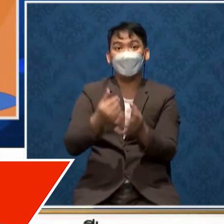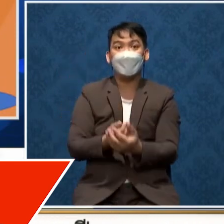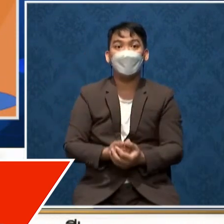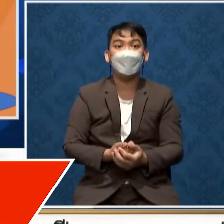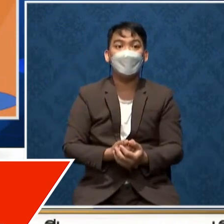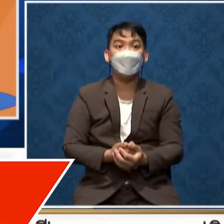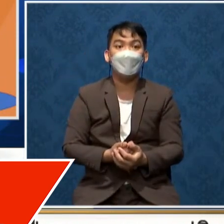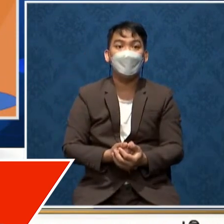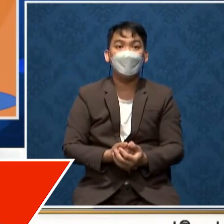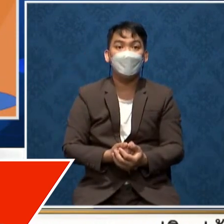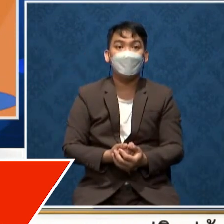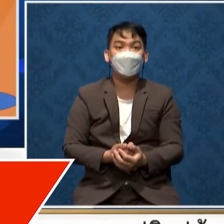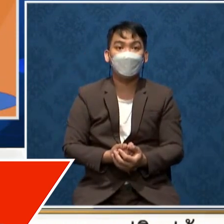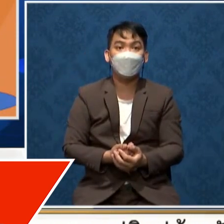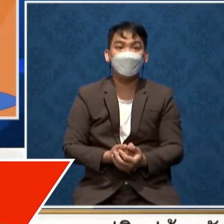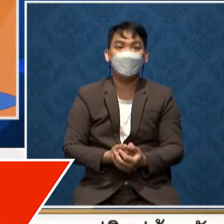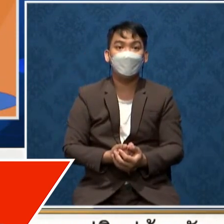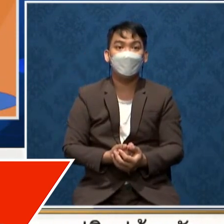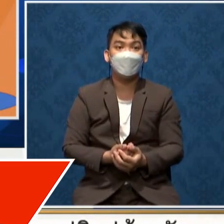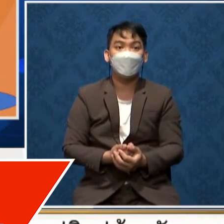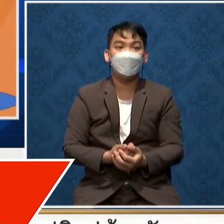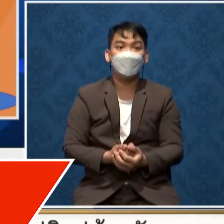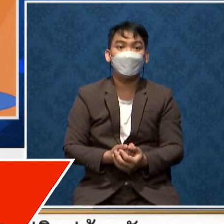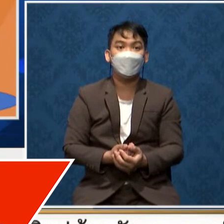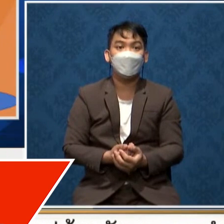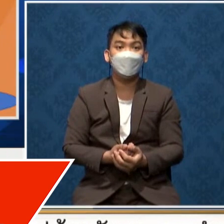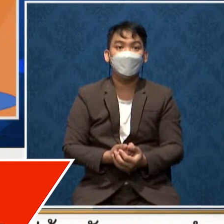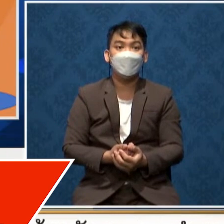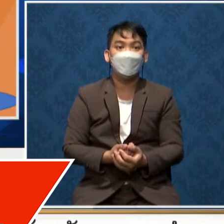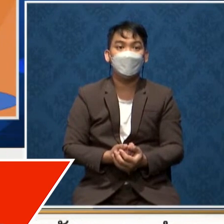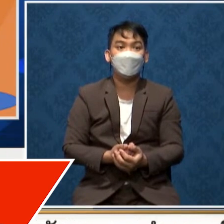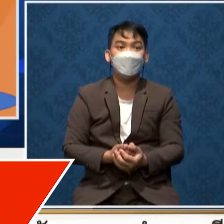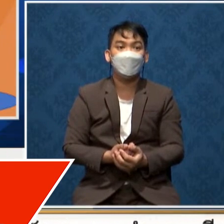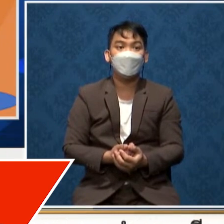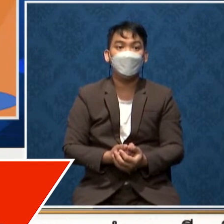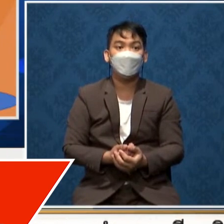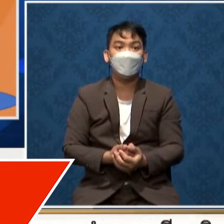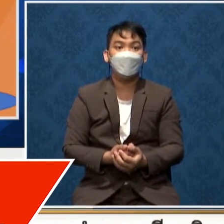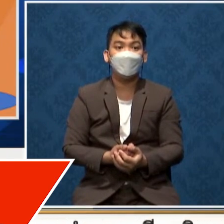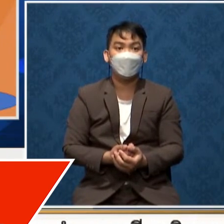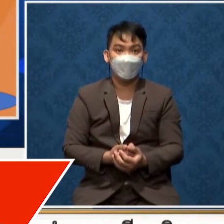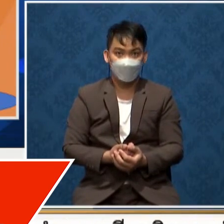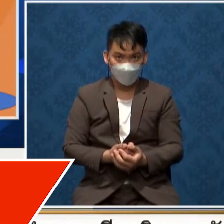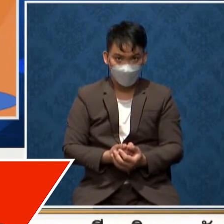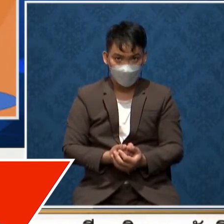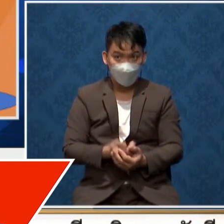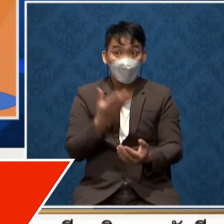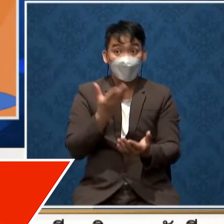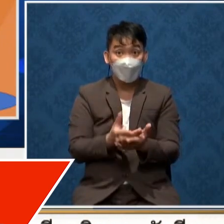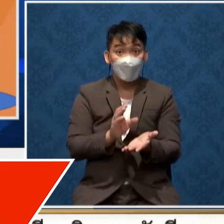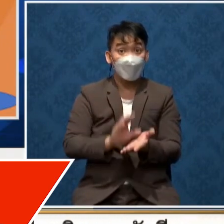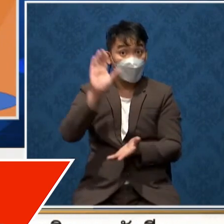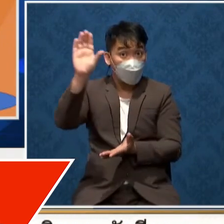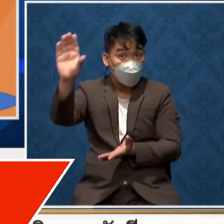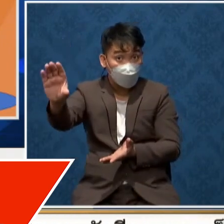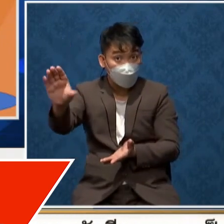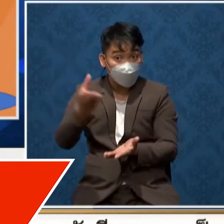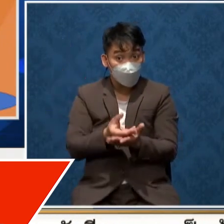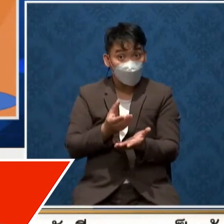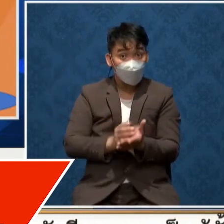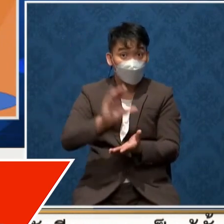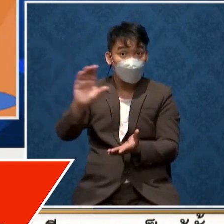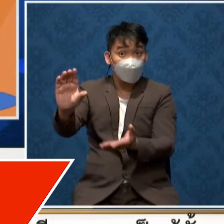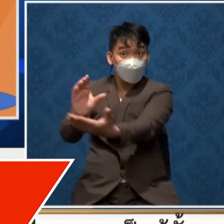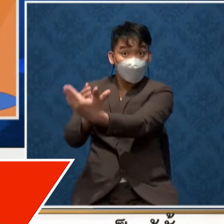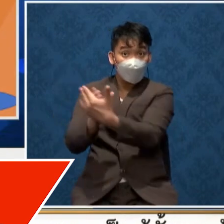าณที่รัฐธรรมนูญกำหนดไว้ดังกล่าวอย่างไรนะครับตอบให้ชัดนะฮะดังกล่าวอย่างไรให้เขาหรือไม่ให้นะครับมีการ